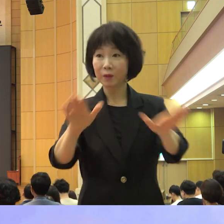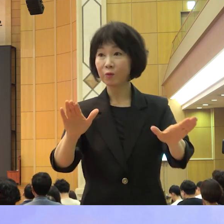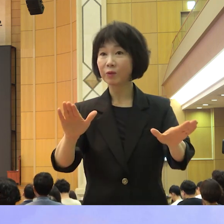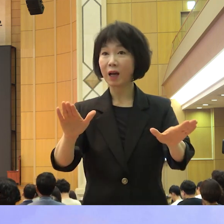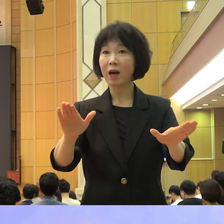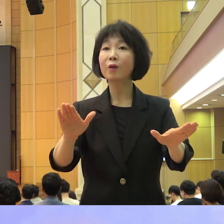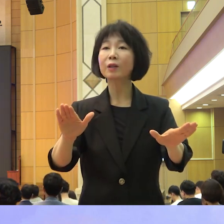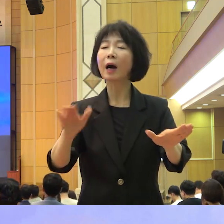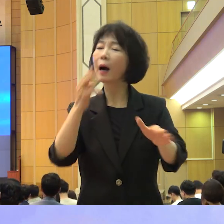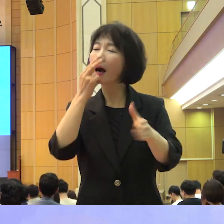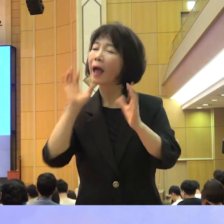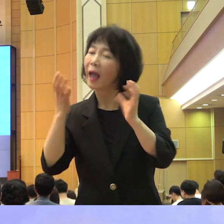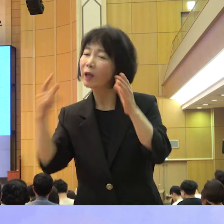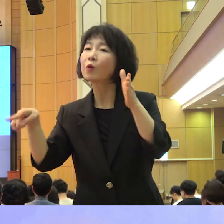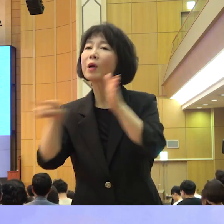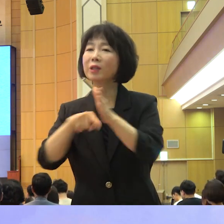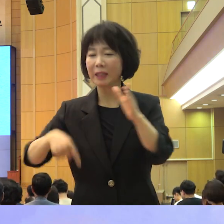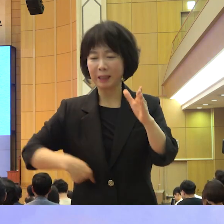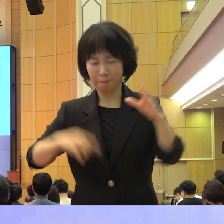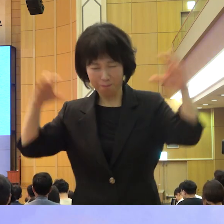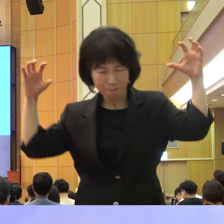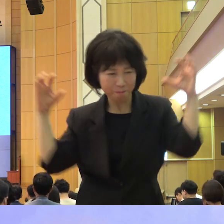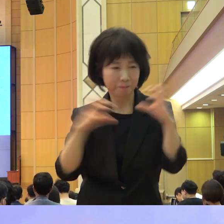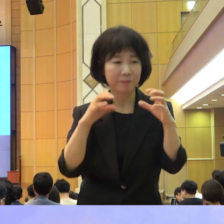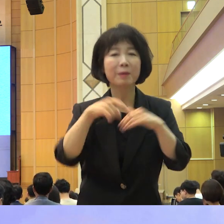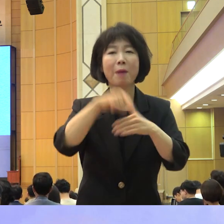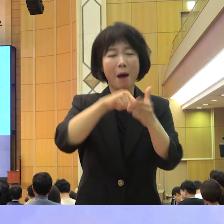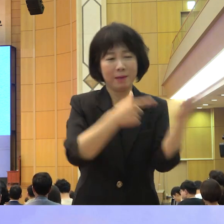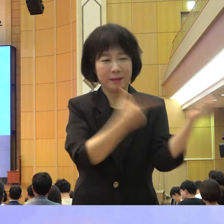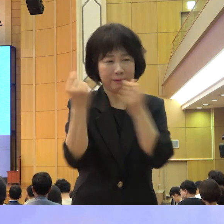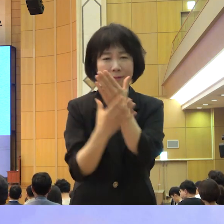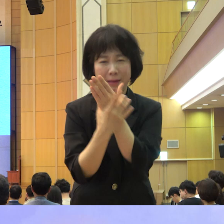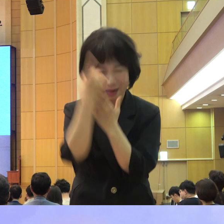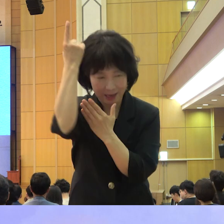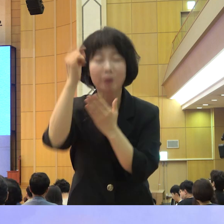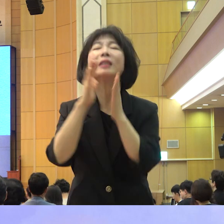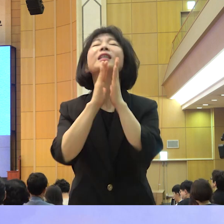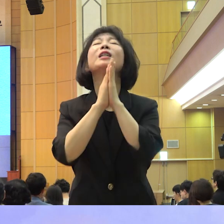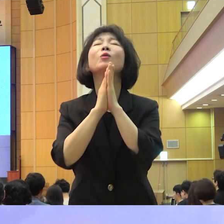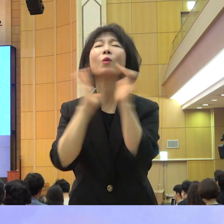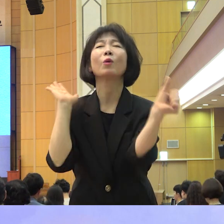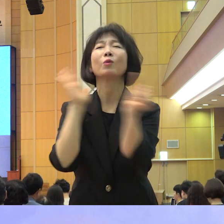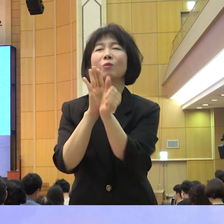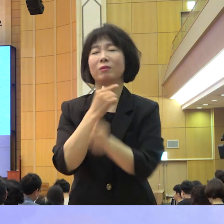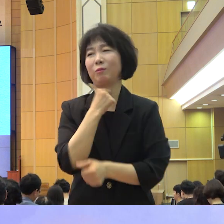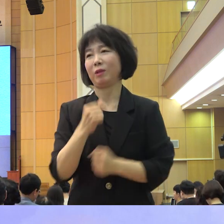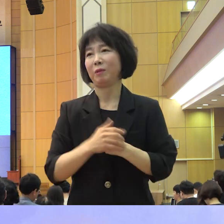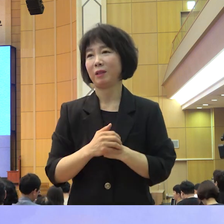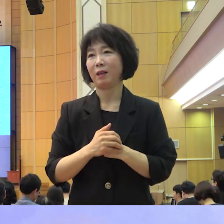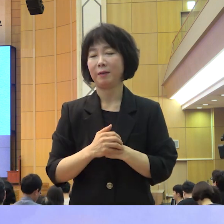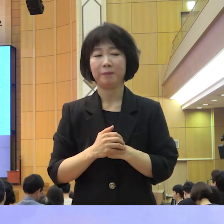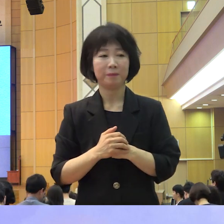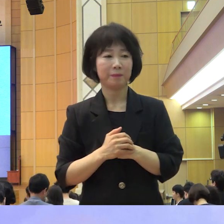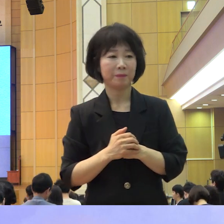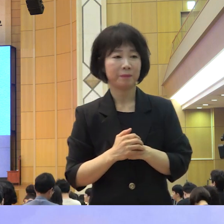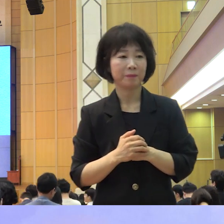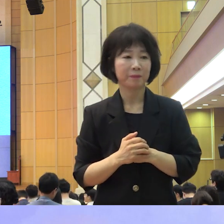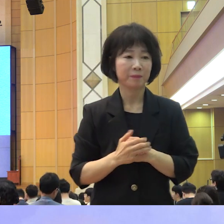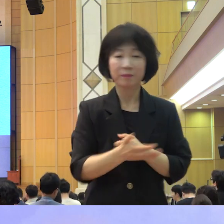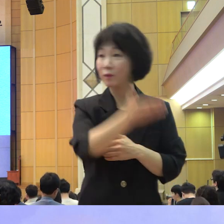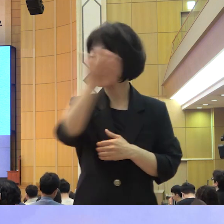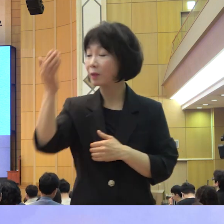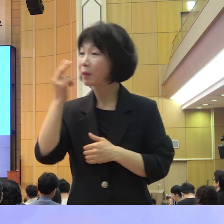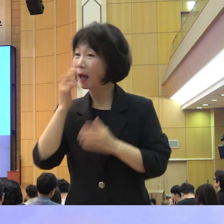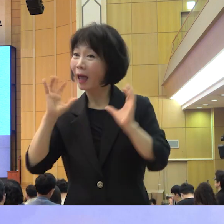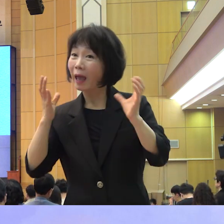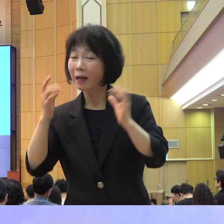아이들을 위해서 합심으로 우리 어른들이 좀 기도해 줬으면 좋겠어요. 이 아이들이 첫 번째로